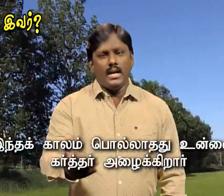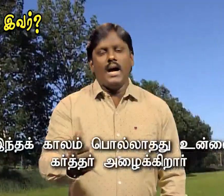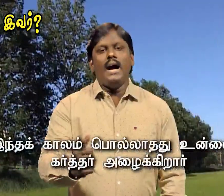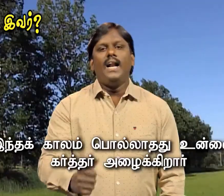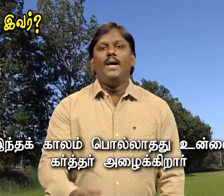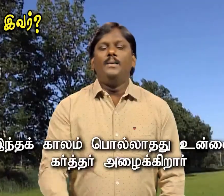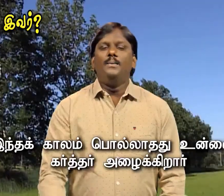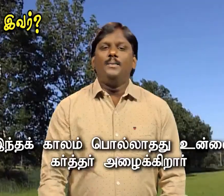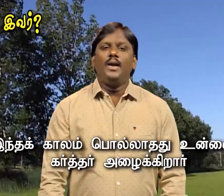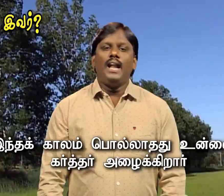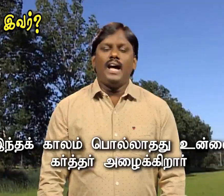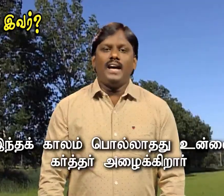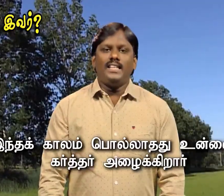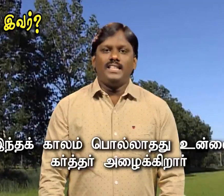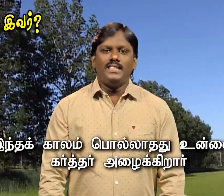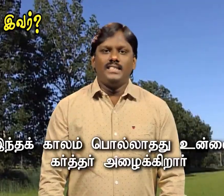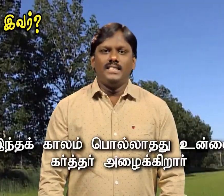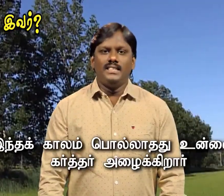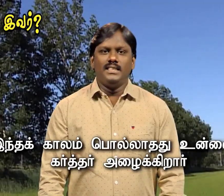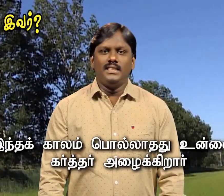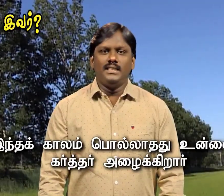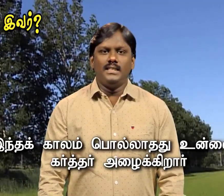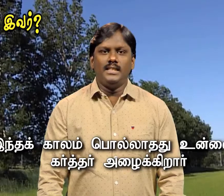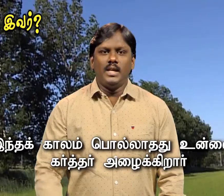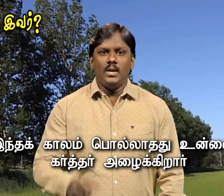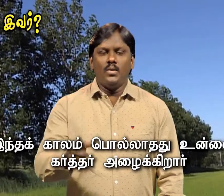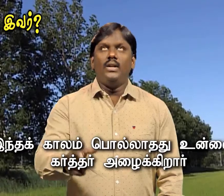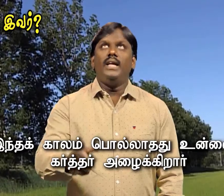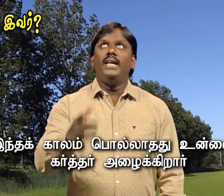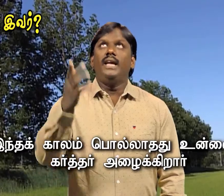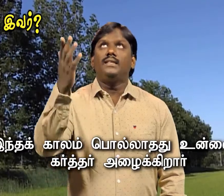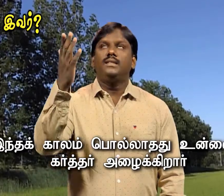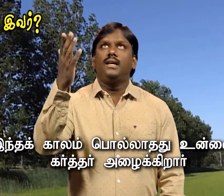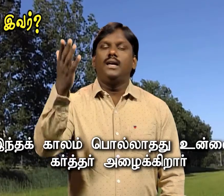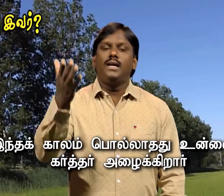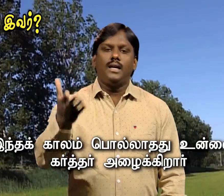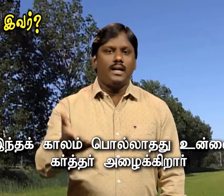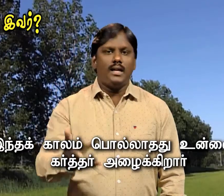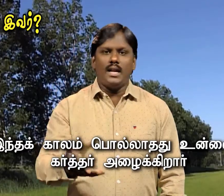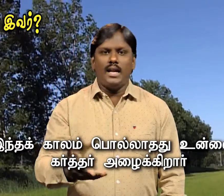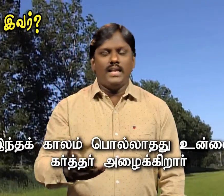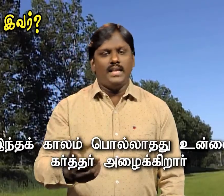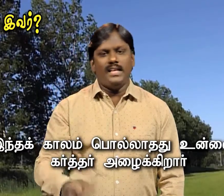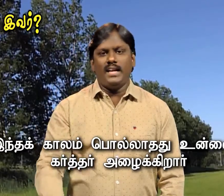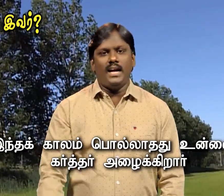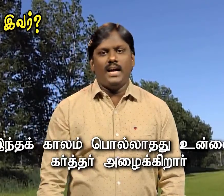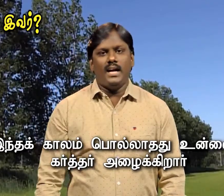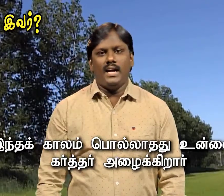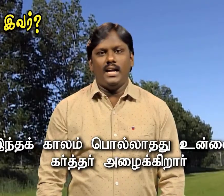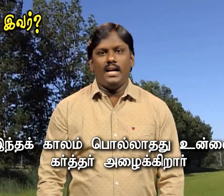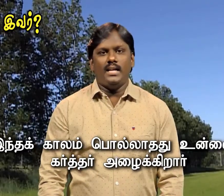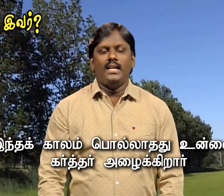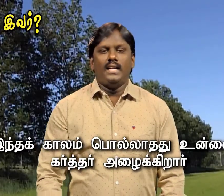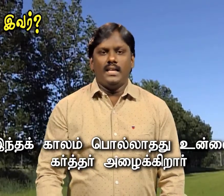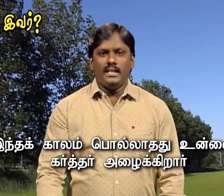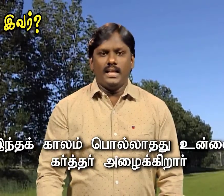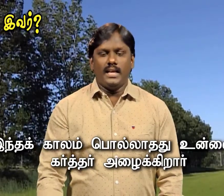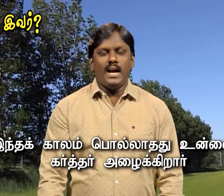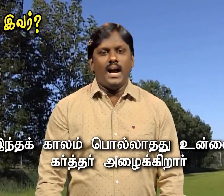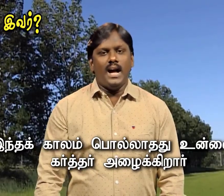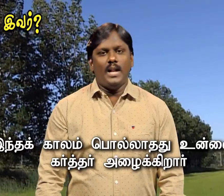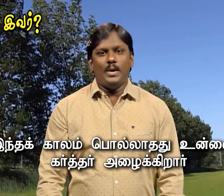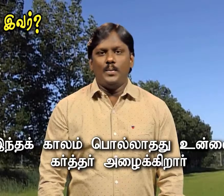இந்த காலம் பொல்லாதது, உன்னை கர்த்தர் அழைக்கிறார்.